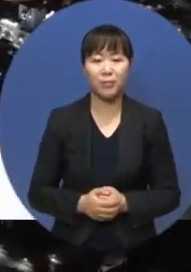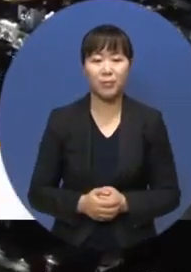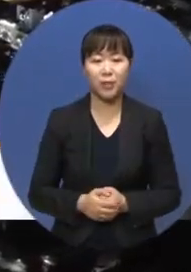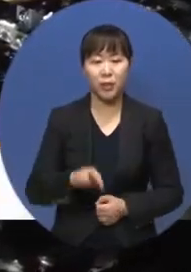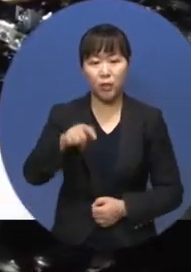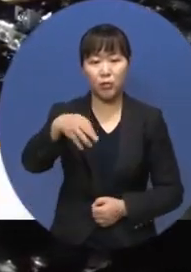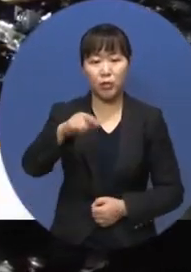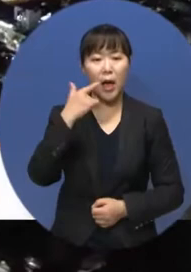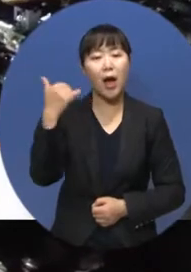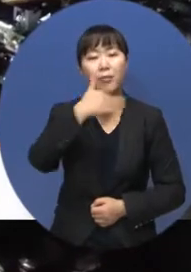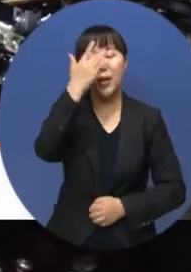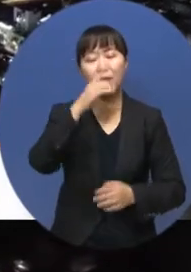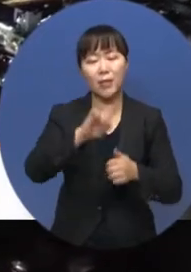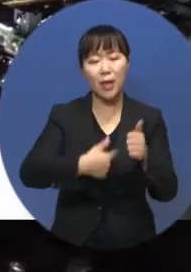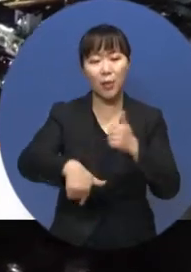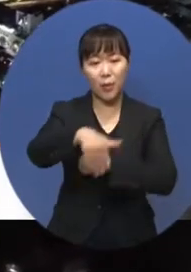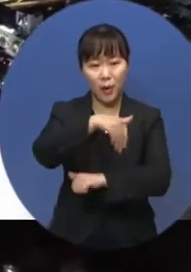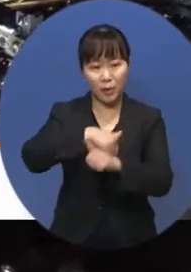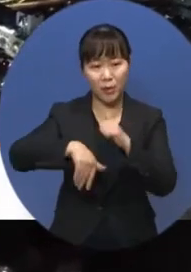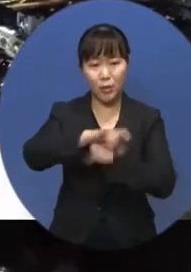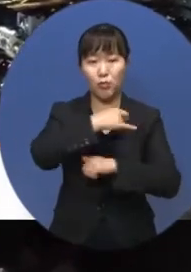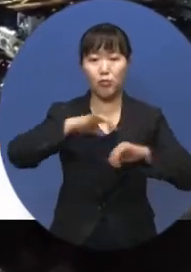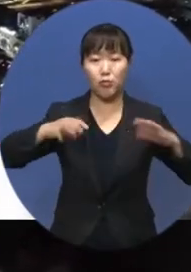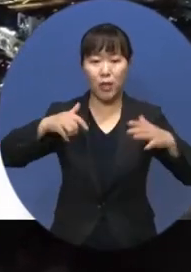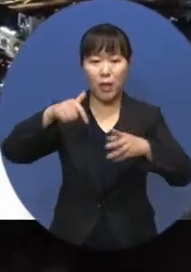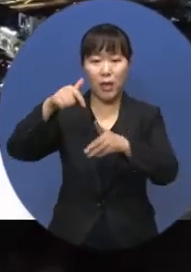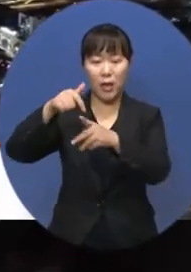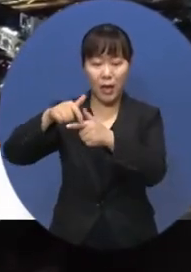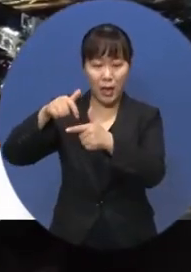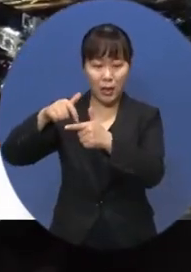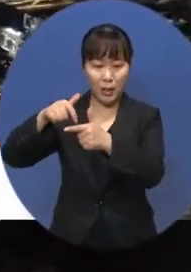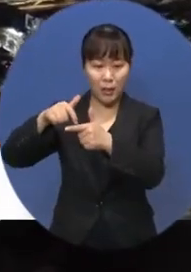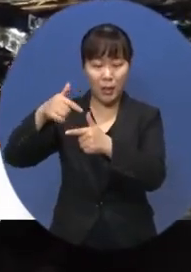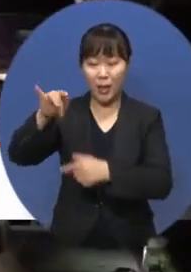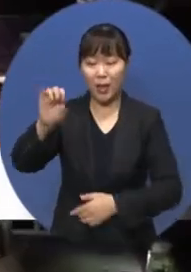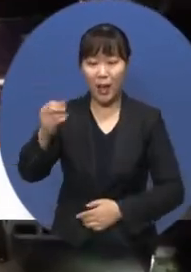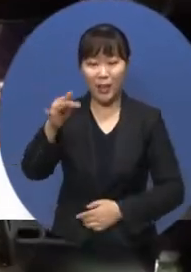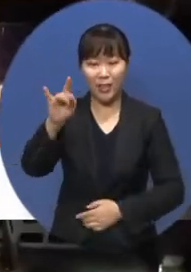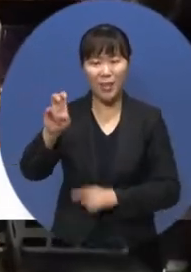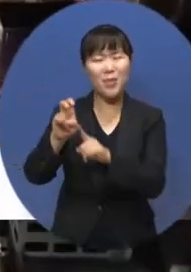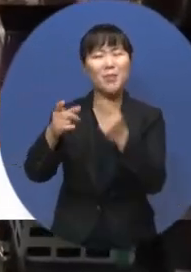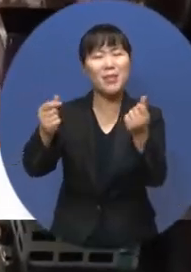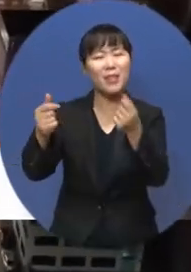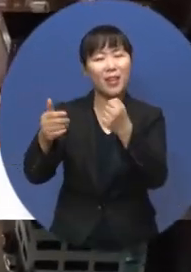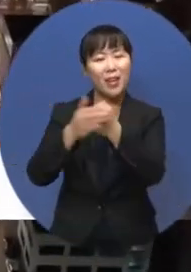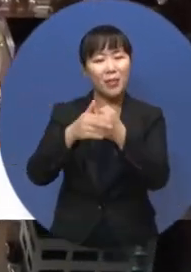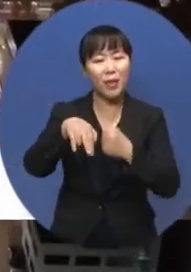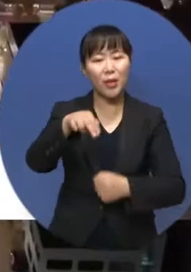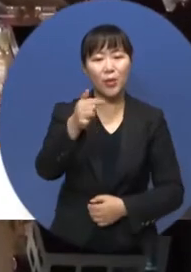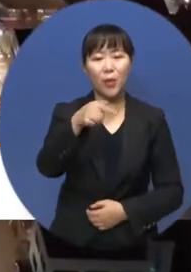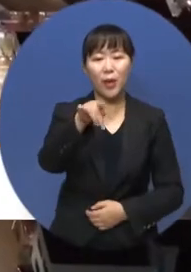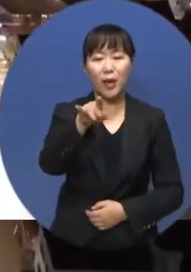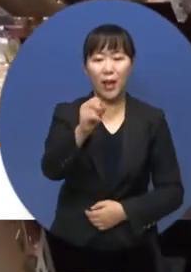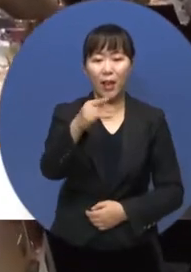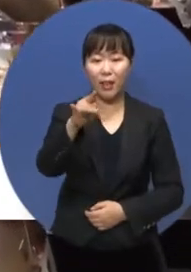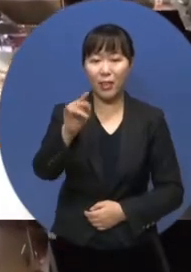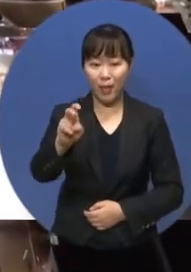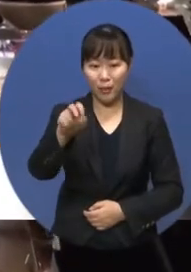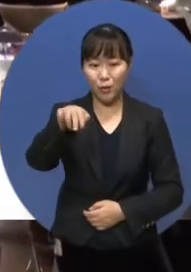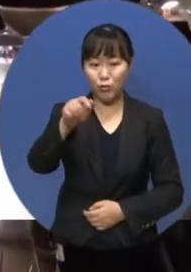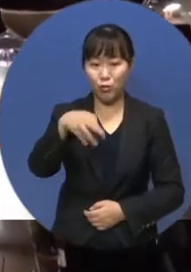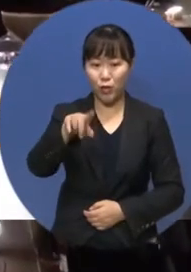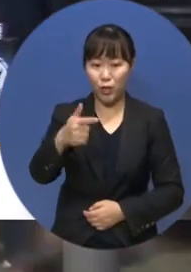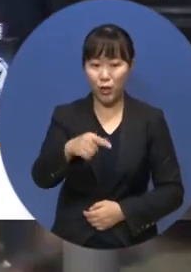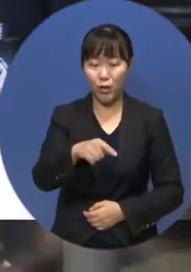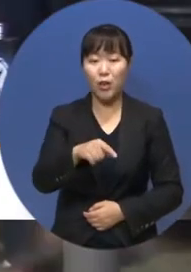순천의 아름다운 자연 환경이 중국의 강남과 비슷하다고 해서 소강남 순천을 주제로 진행한